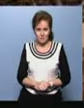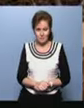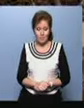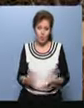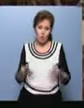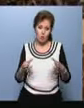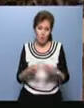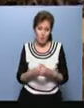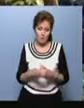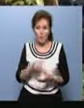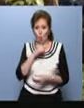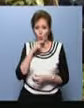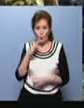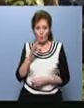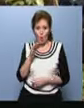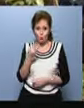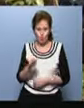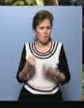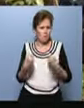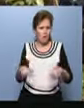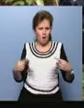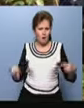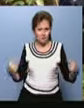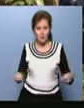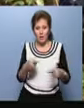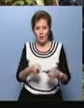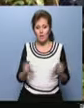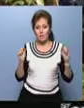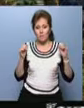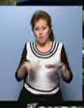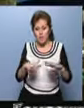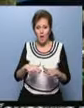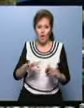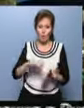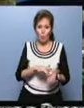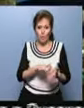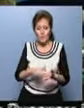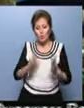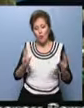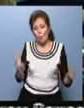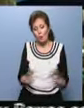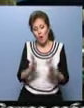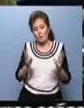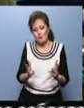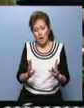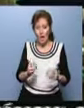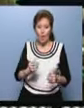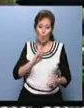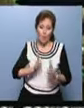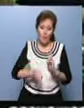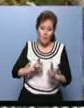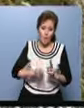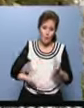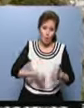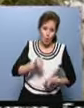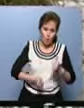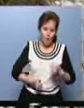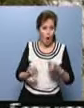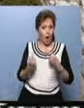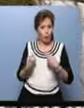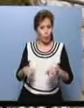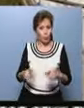Компания в Русском Вожое собралась разношерстная. Если удел этих туристов – гламурные посиделки у костра и кулинарные конкурсы, то других, и их было